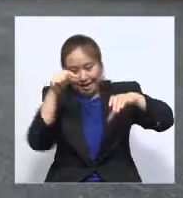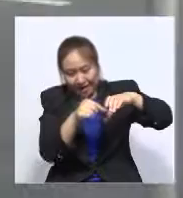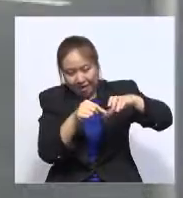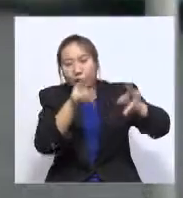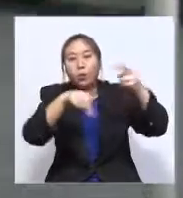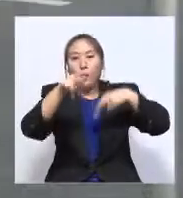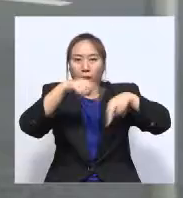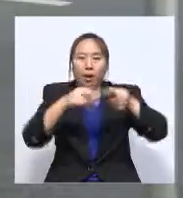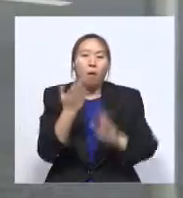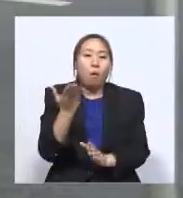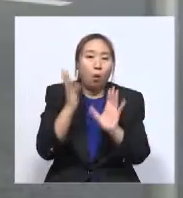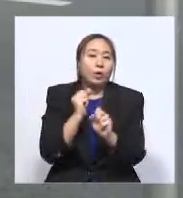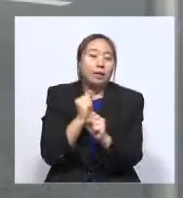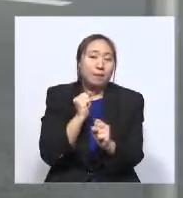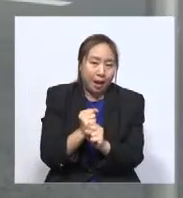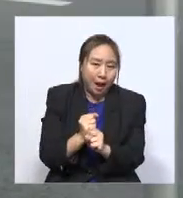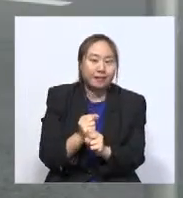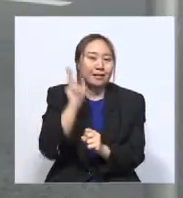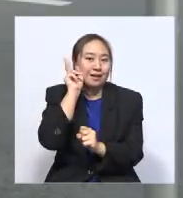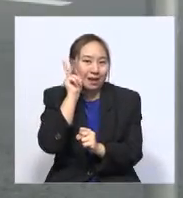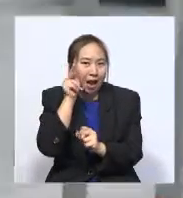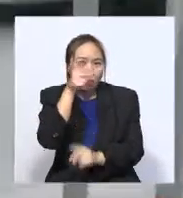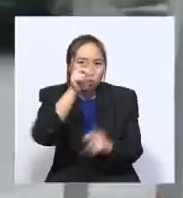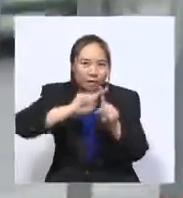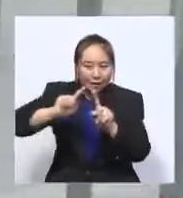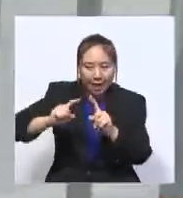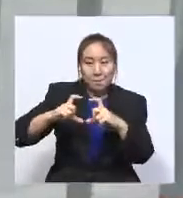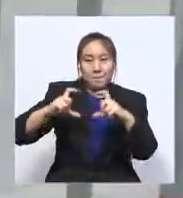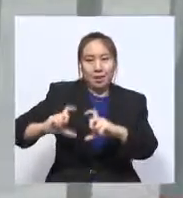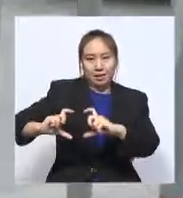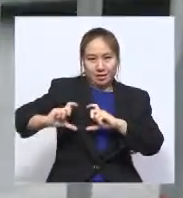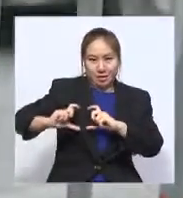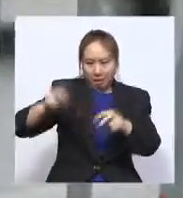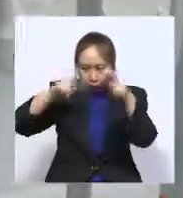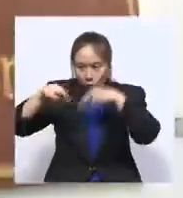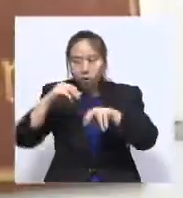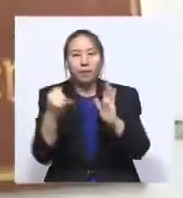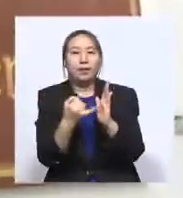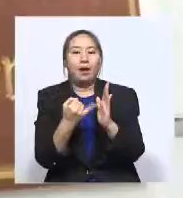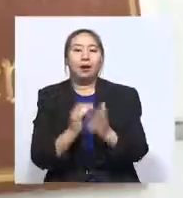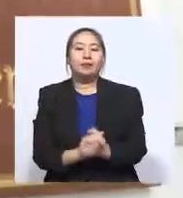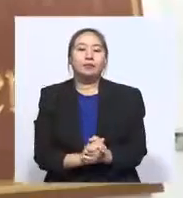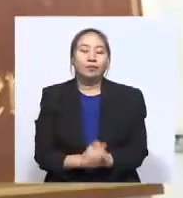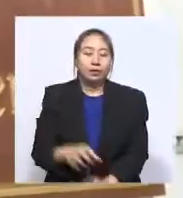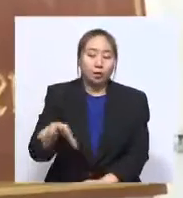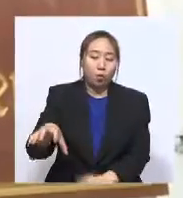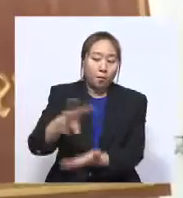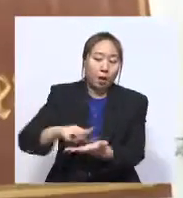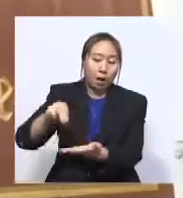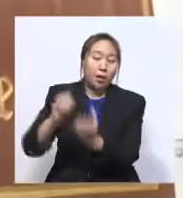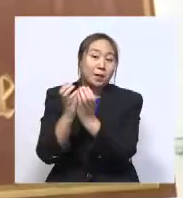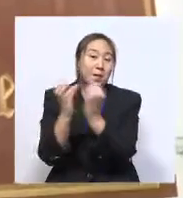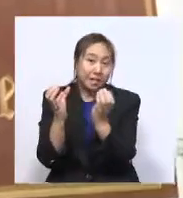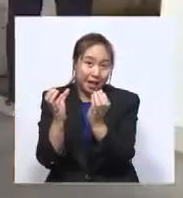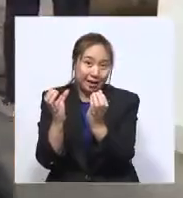ร่วมมือเจ้าหน้าที่และสื่อมวลชนติดบัตรประจำตัวเพื่อง่ายต่อการตรวจสอบ ส่วนที่บริเวณภายในมหาวิทยาลัยธรรมศาสตร์ท่าพระจัน